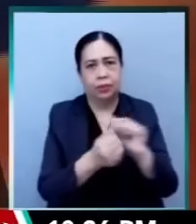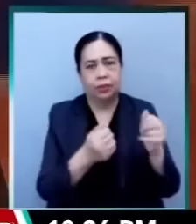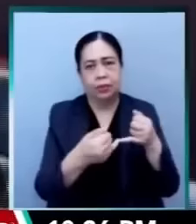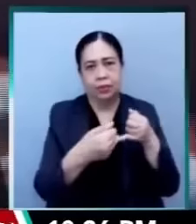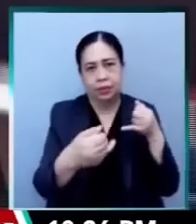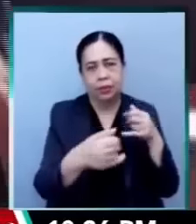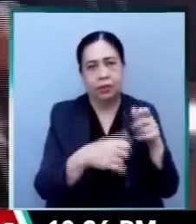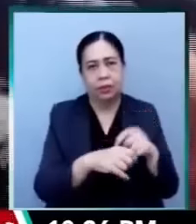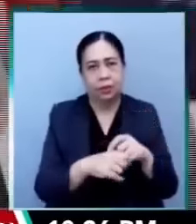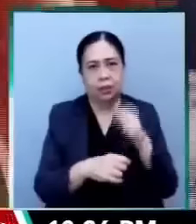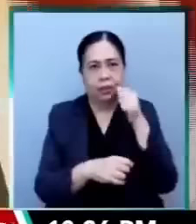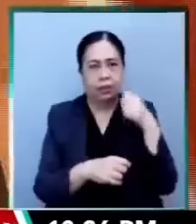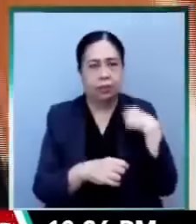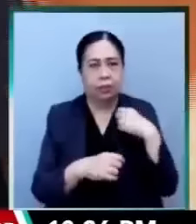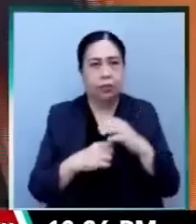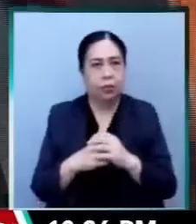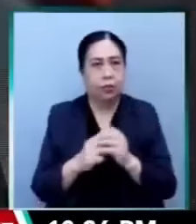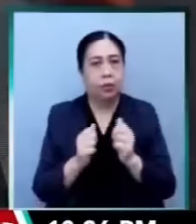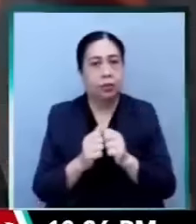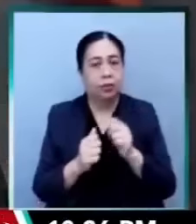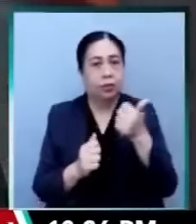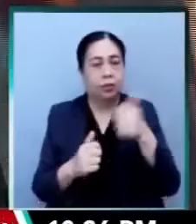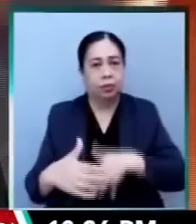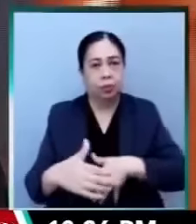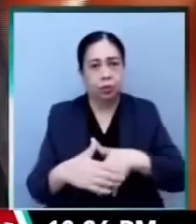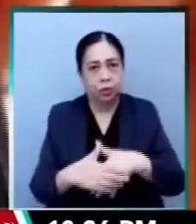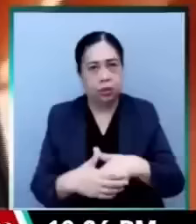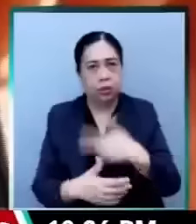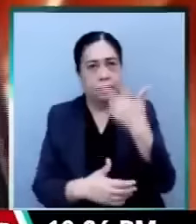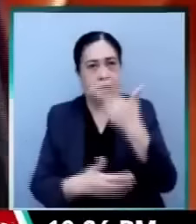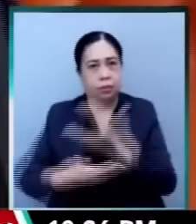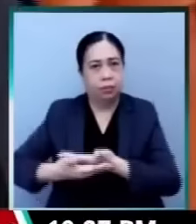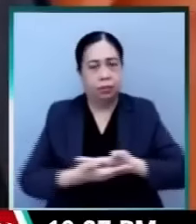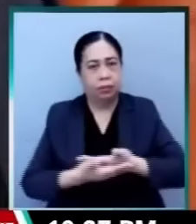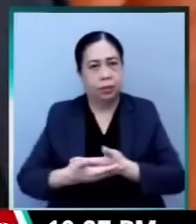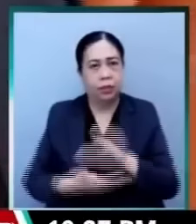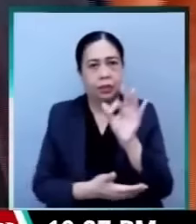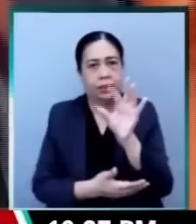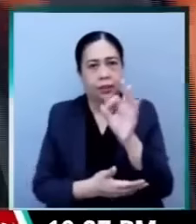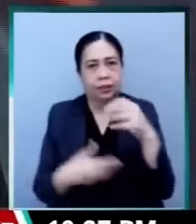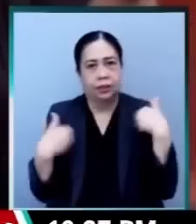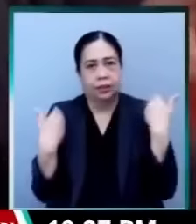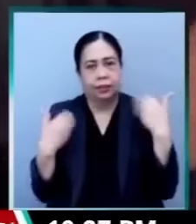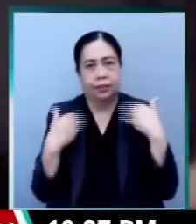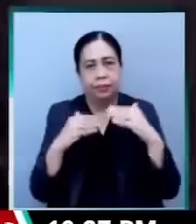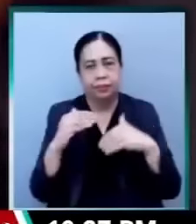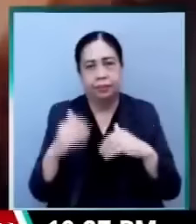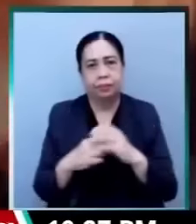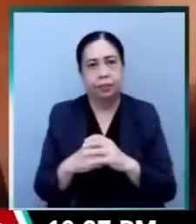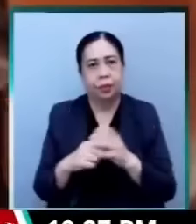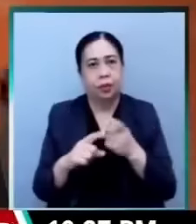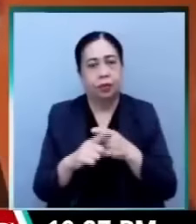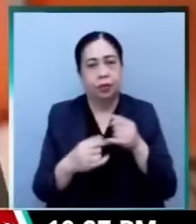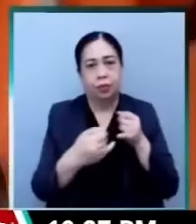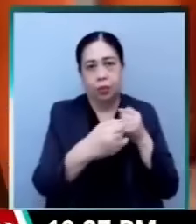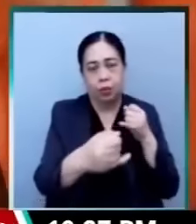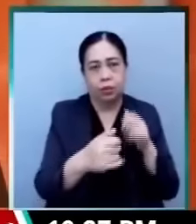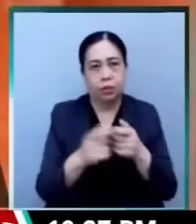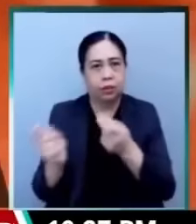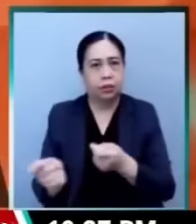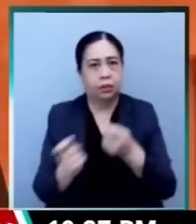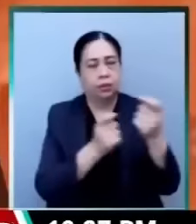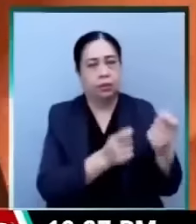kahapon. Kasama niya ang isa pang buntis, 3 sanggol at 19 na minor de edad. Mula sa Rafah border, hinatid sila sa Cairo ng bus